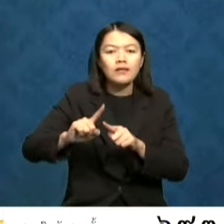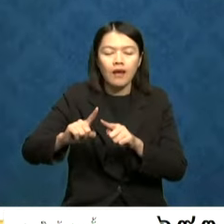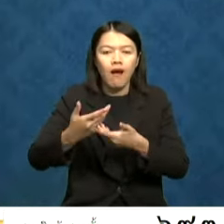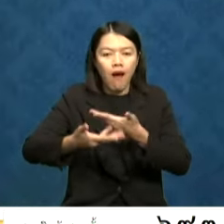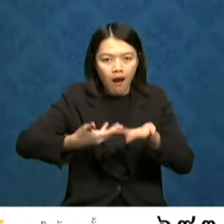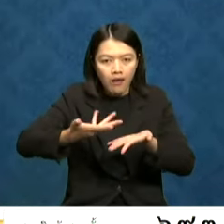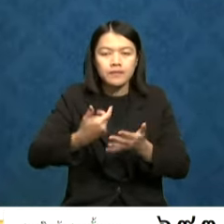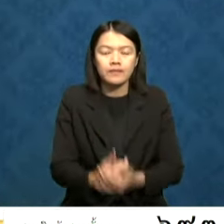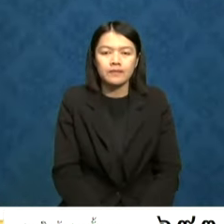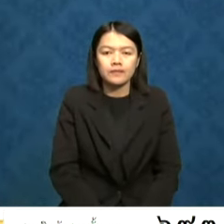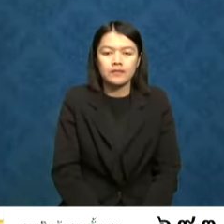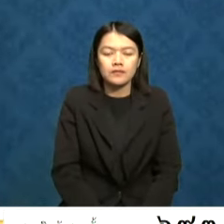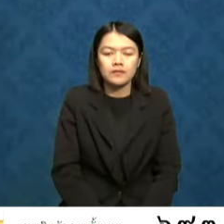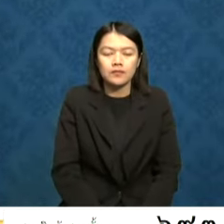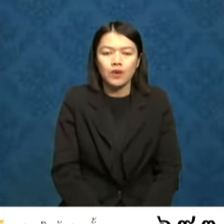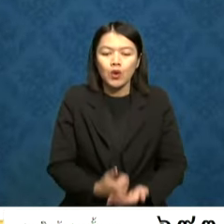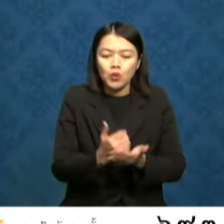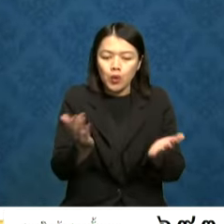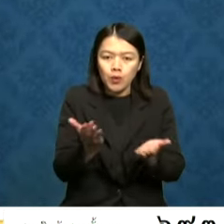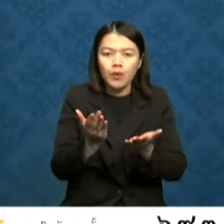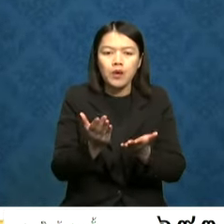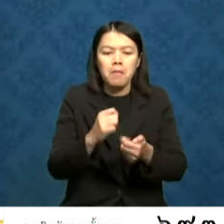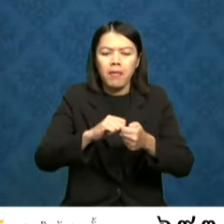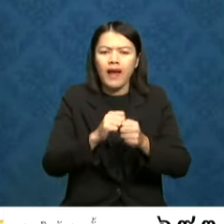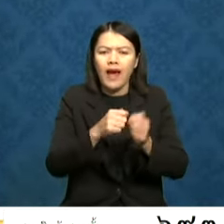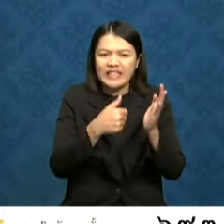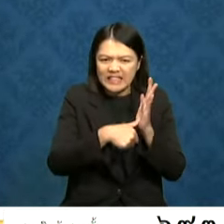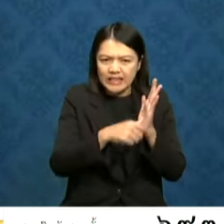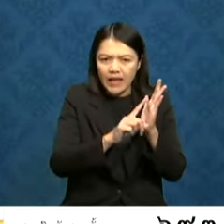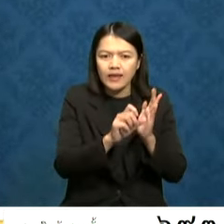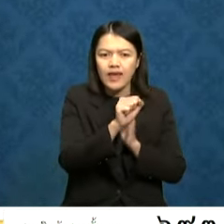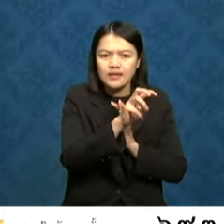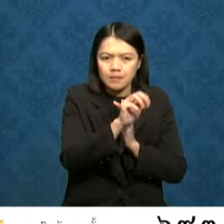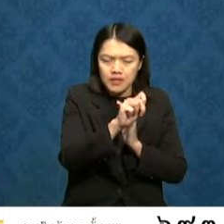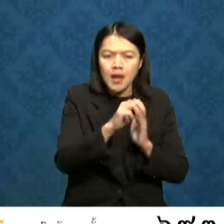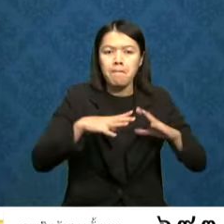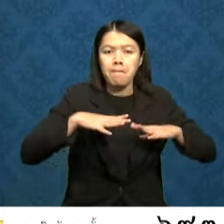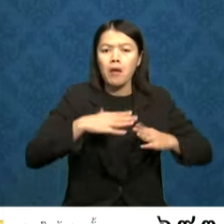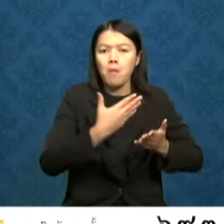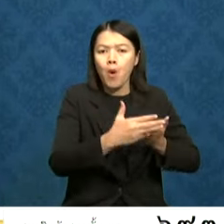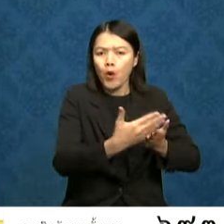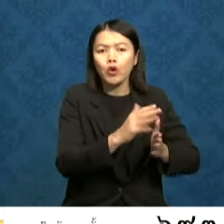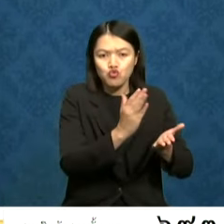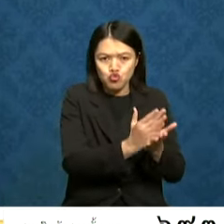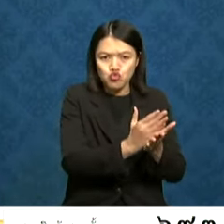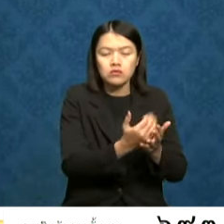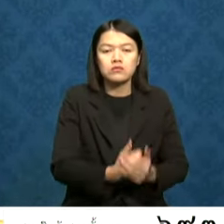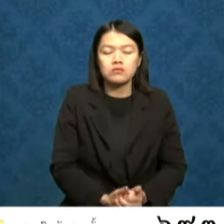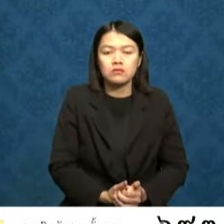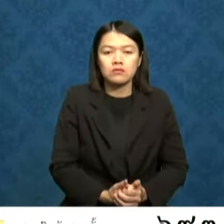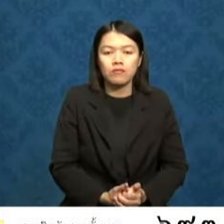การและการแก้ไขปัญหาหนี้ของ SMEเช่นการพักหนี้การจัดทำแ matching